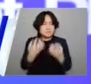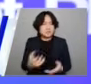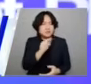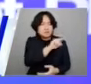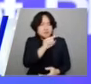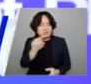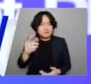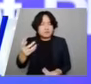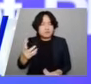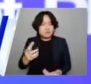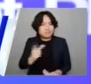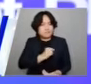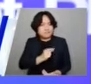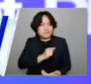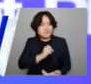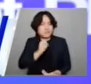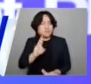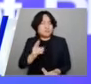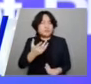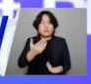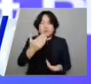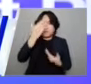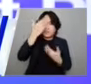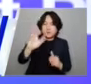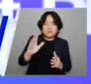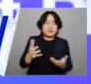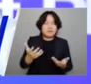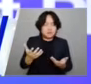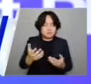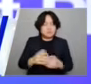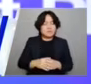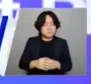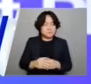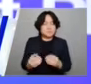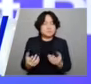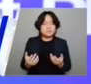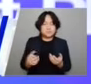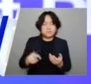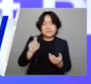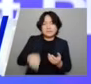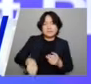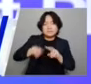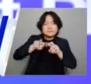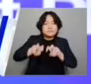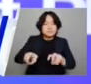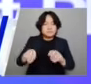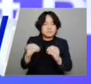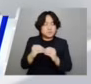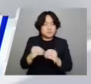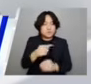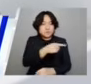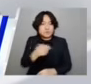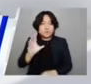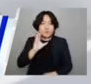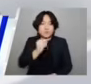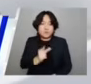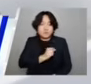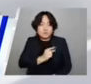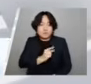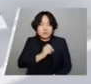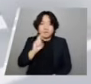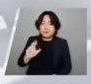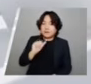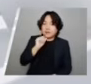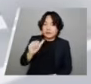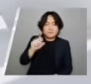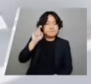sacred cows in this institution and in this investigation. Anyone who is guilty, anyone who is found guilty. Si dating PNP Chief